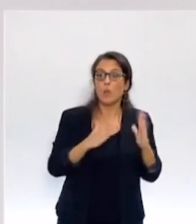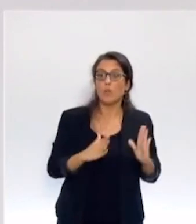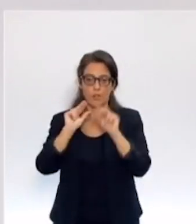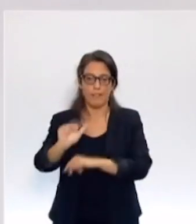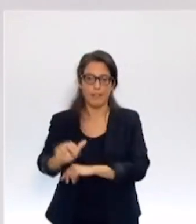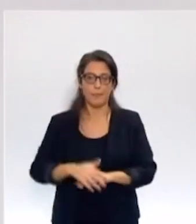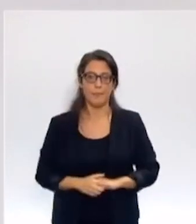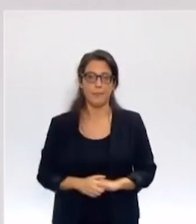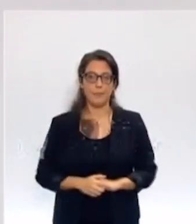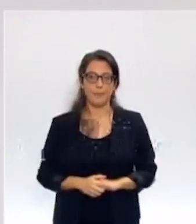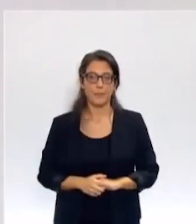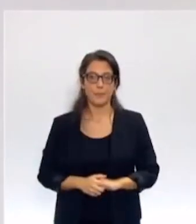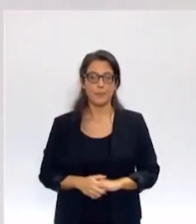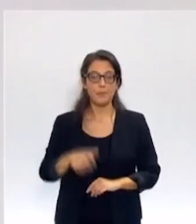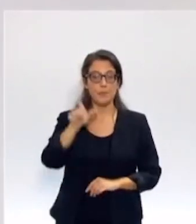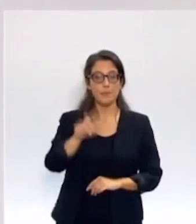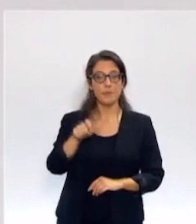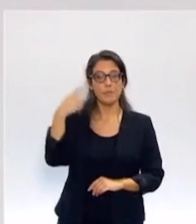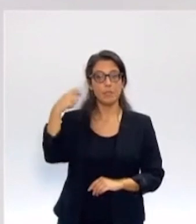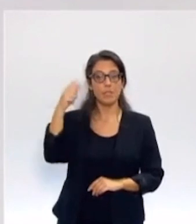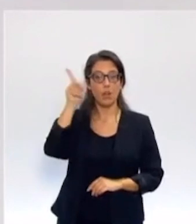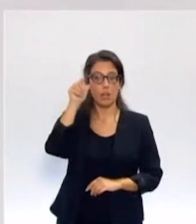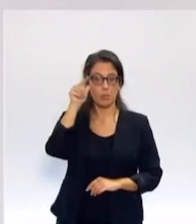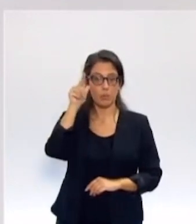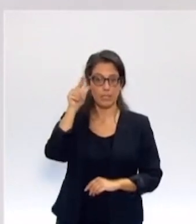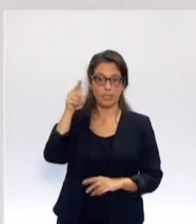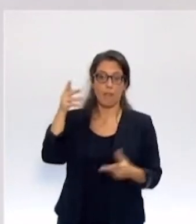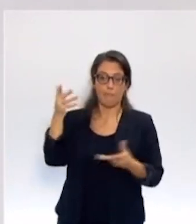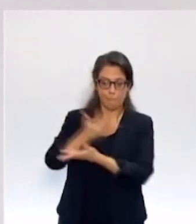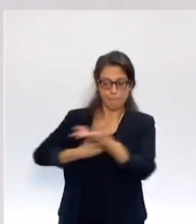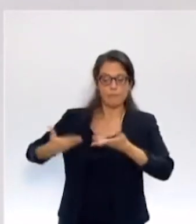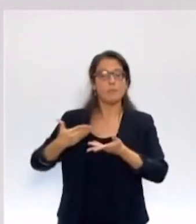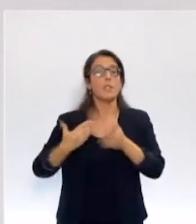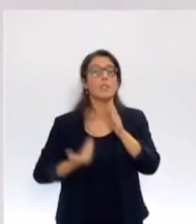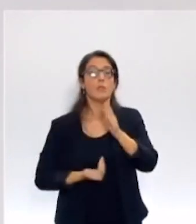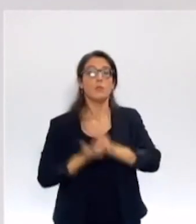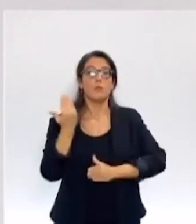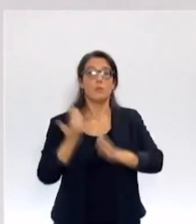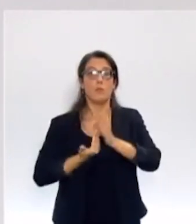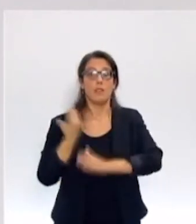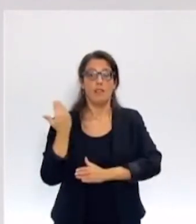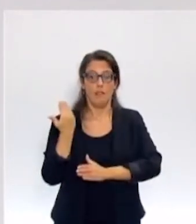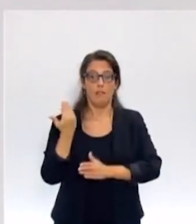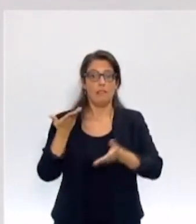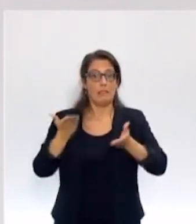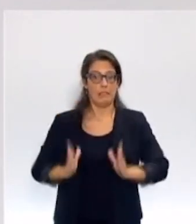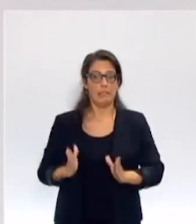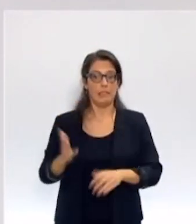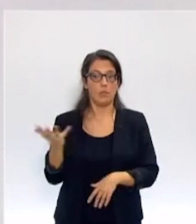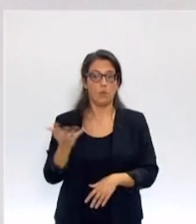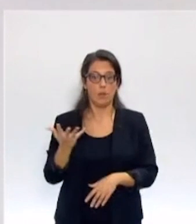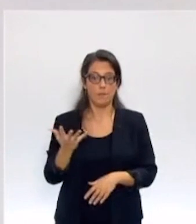maintenant avec le président de la République nous avons donc décidé ce matin de maintenir